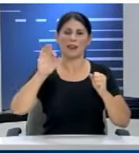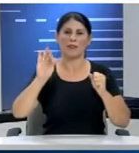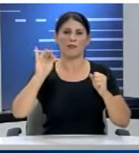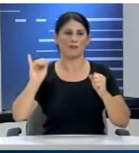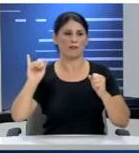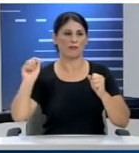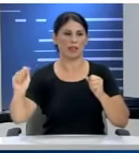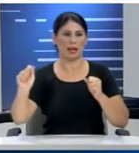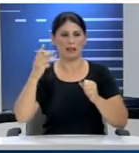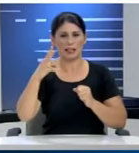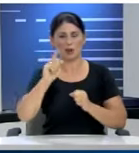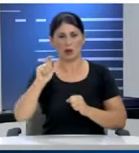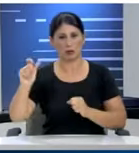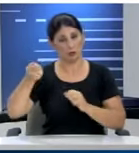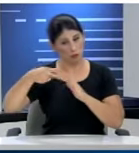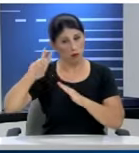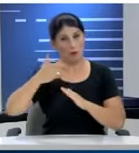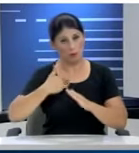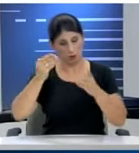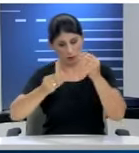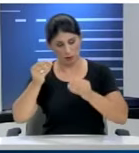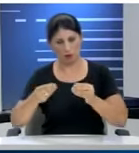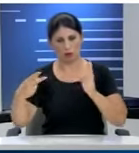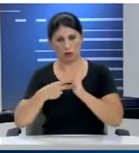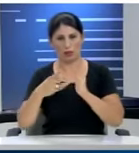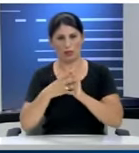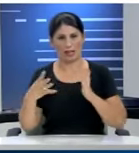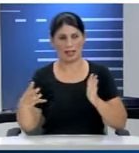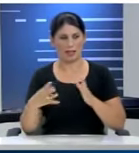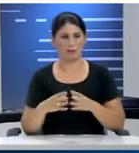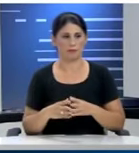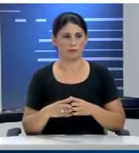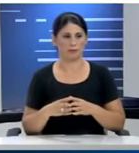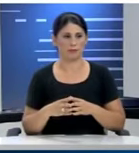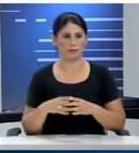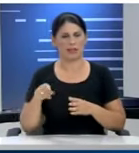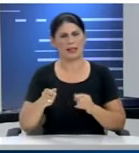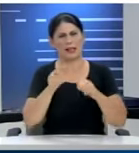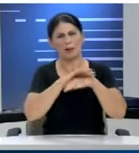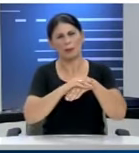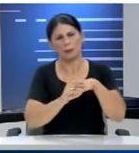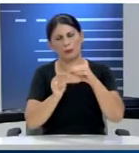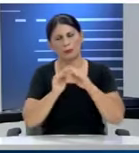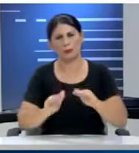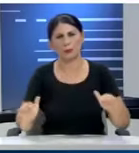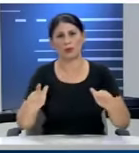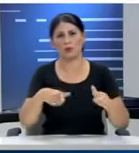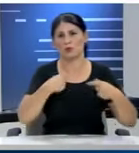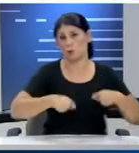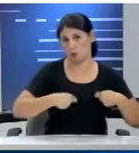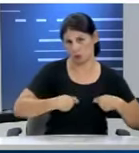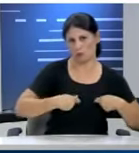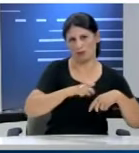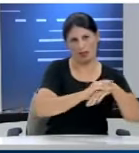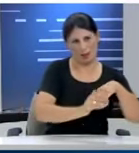περισσότερο από όσα εμείς είχαμε υπολογίσει για το 19, για να απαλύνετε τους πιο ευκατάστατους, θα πω μετά.